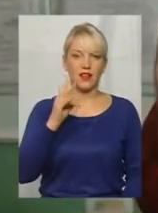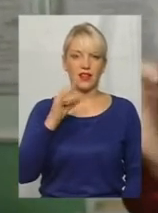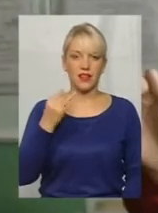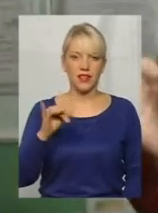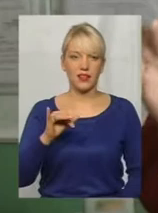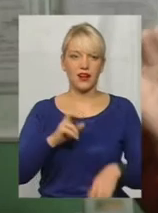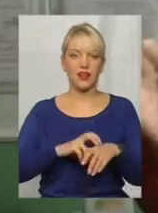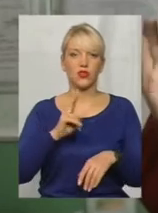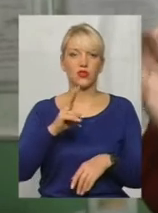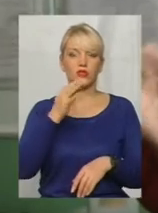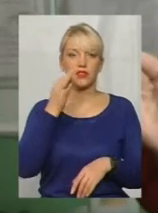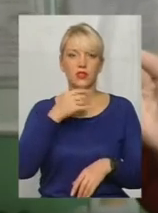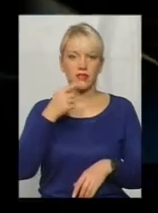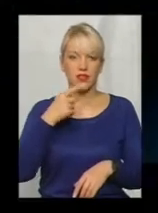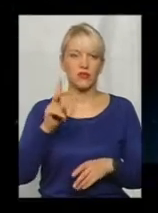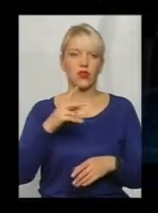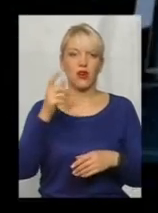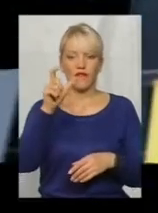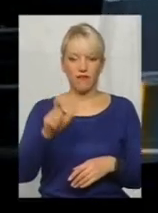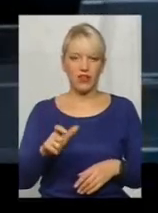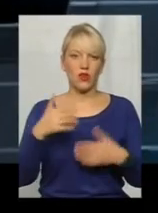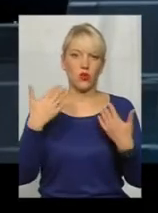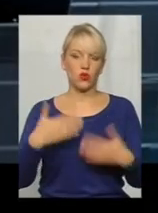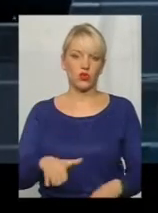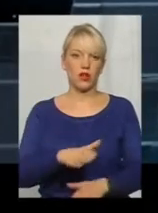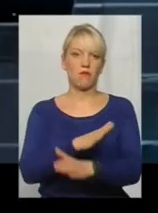який сказав, що він уже мертвий.